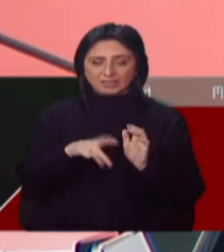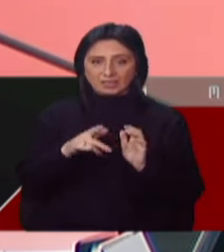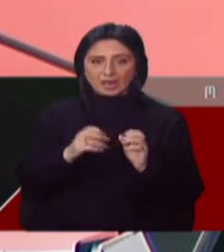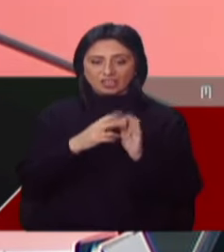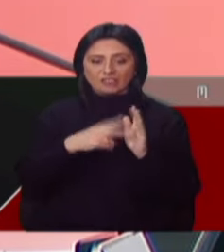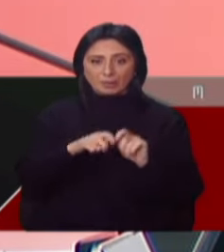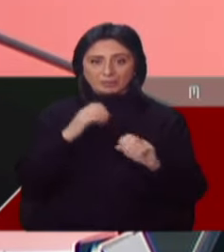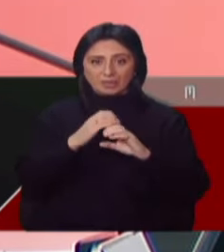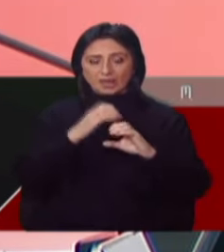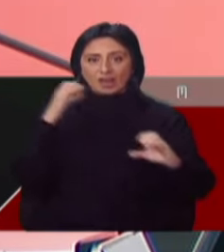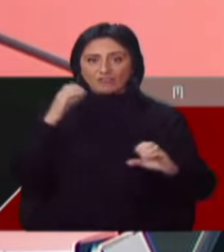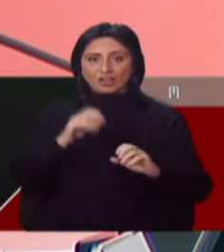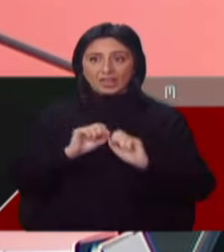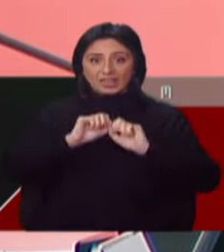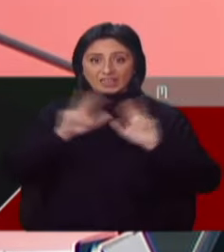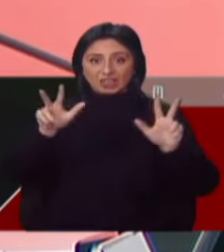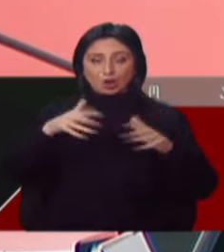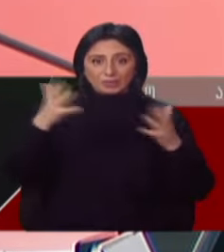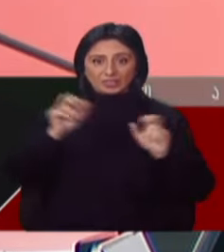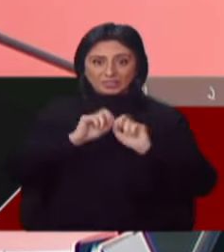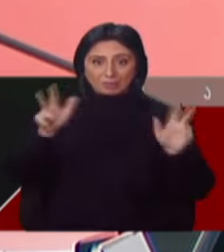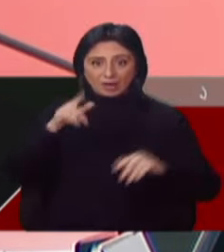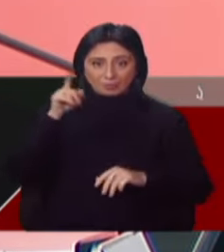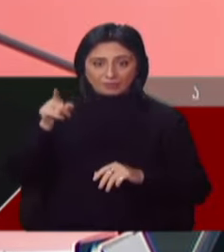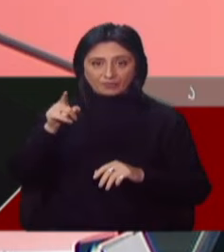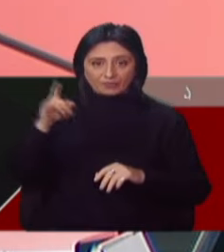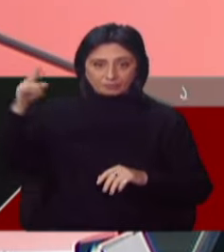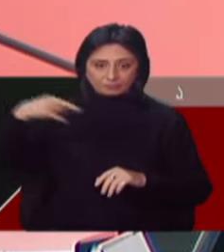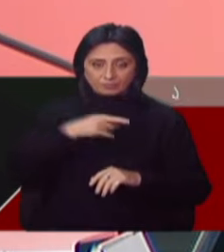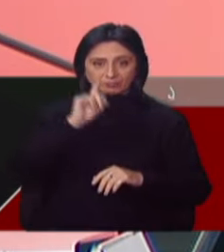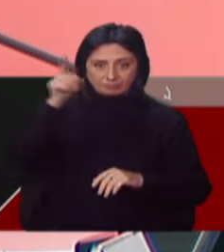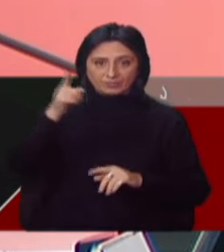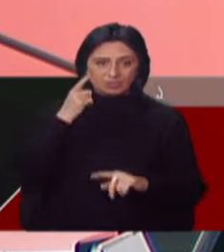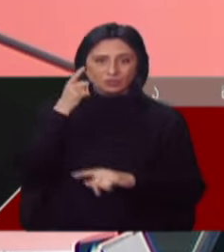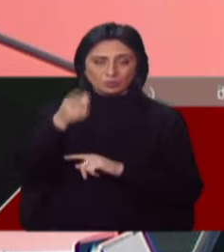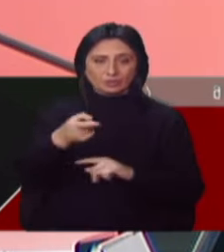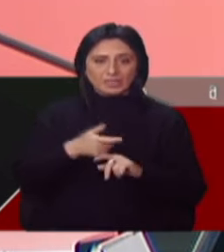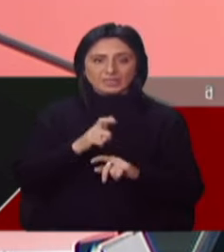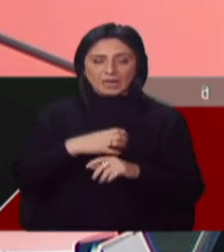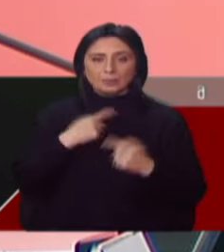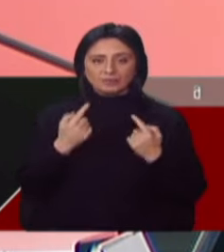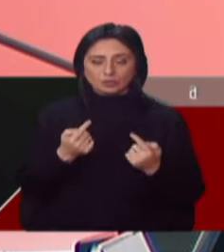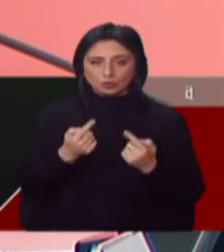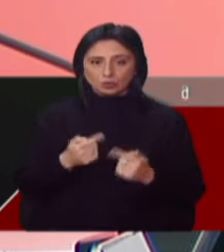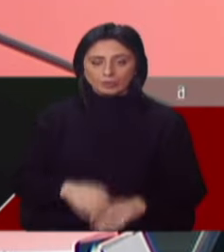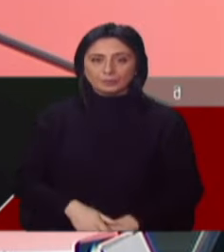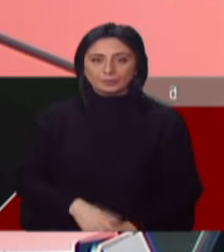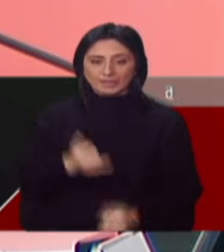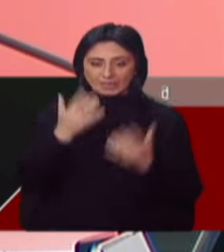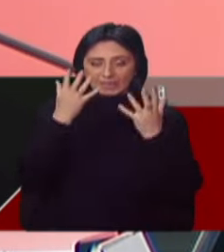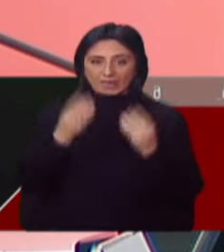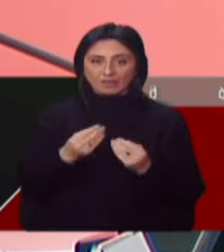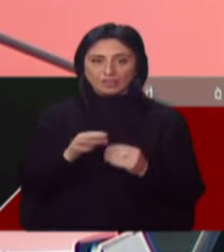ავტობუსები დიდი ღმის მარშრუტზე შევიყვანეთ, რაც ძალიან მნიშვნელოვანია.